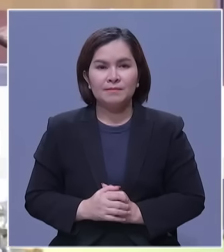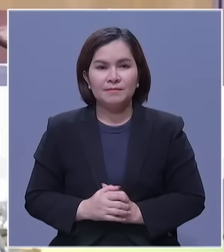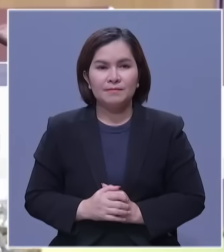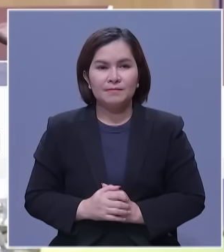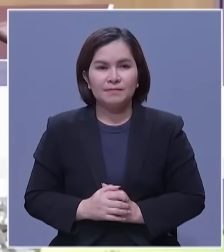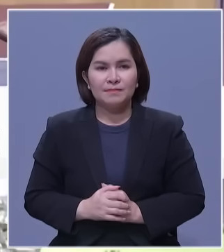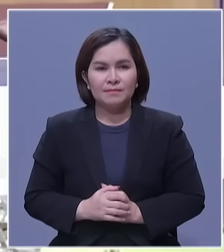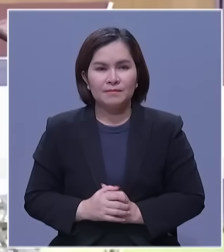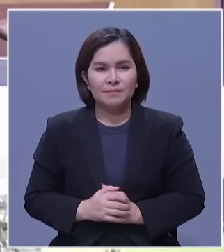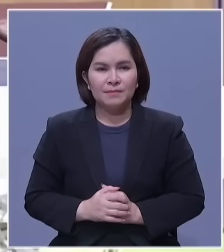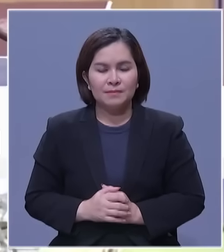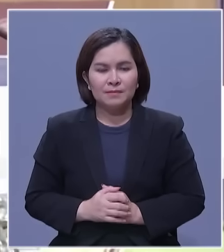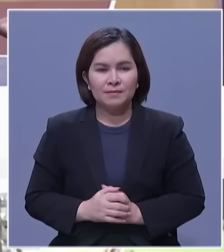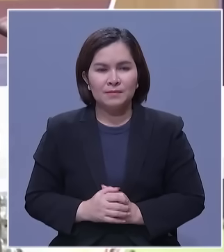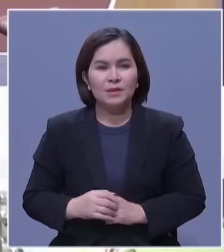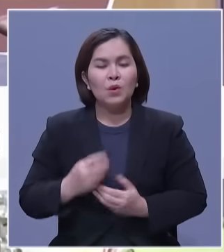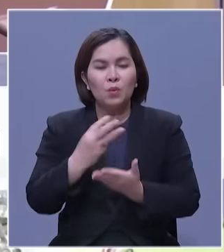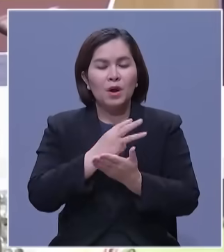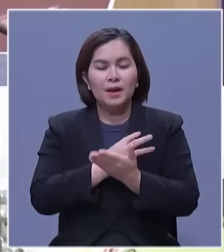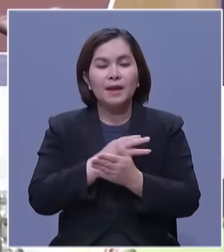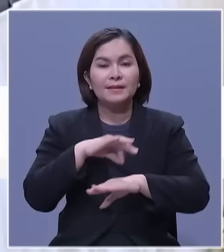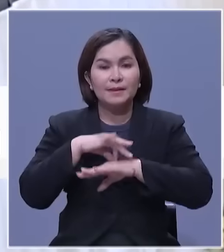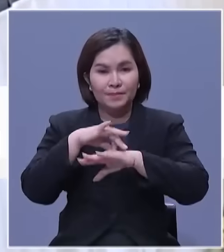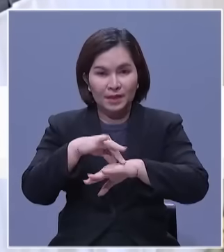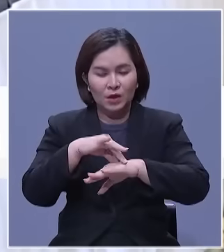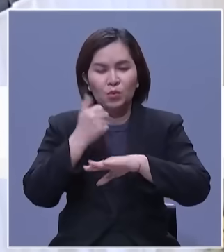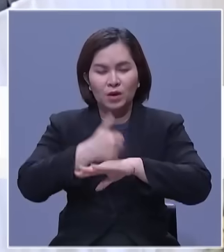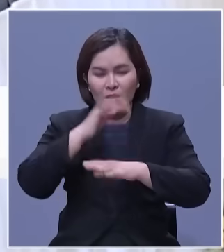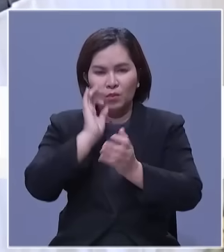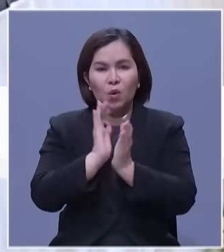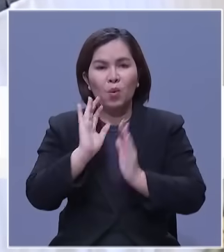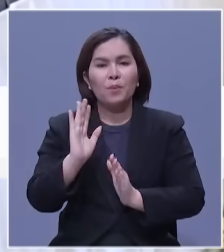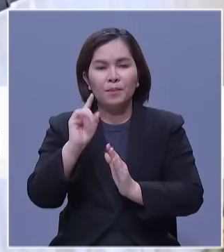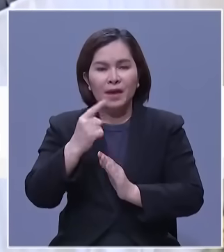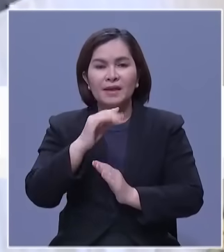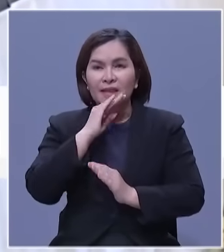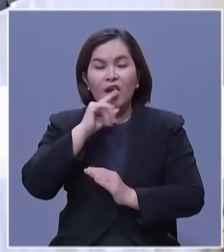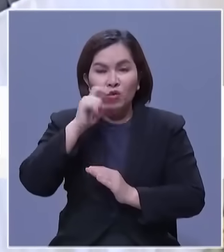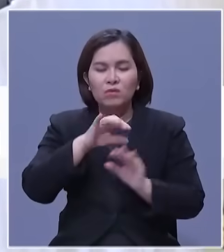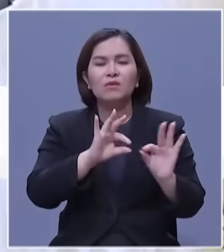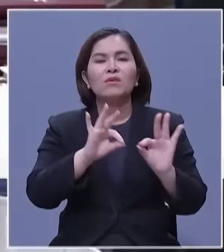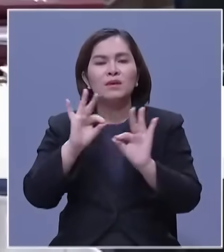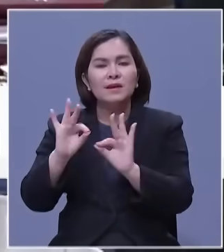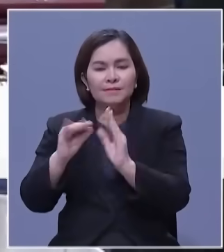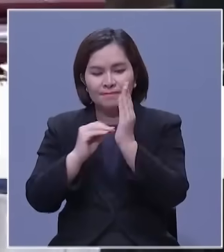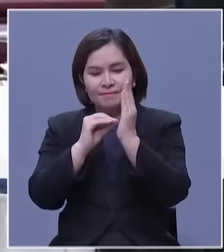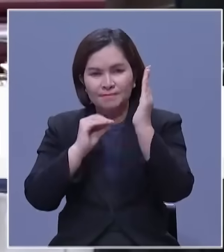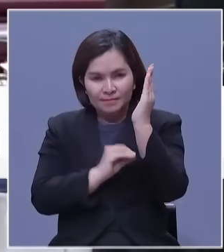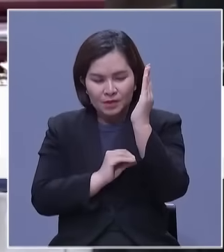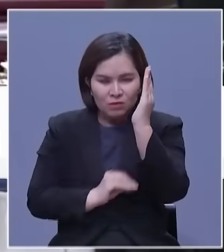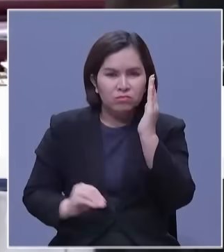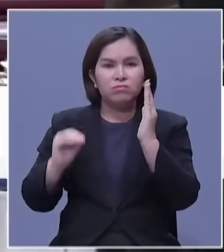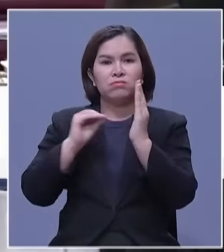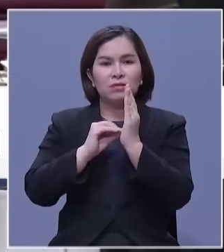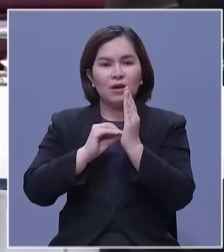งๆการที่ต้องเลื่อนวาระการแต่งตั้งผบ.ตร.ที่ตอนแรกบอกว่าวาระอยู่ช่วงท้ายๆใช่ไหมแต่ดันขึ้นมาเ